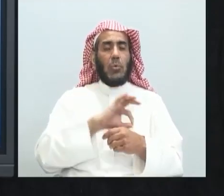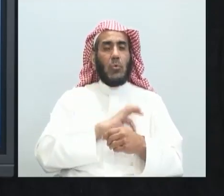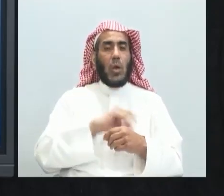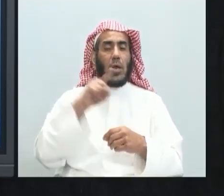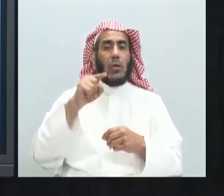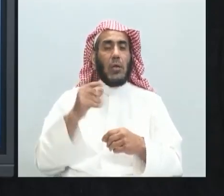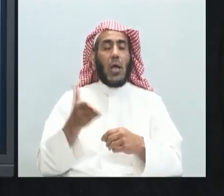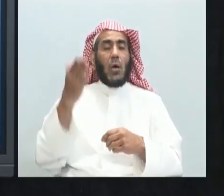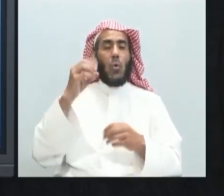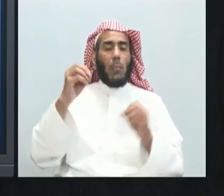ورحمه الله تعالى وبركاته